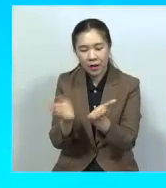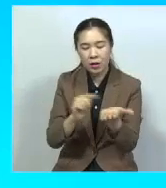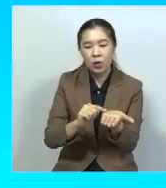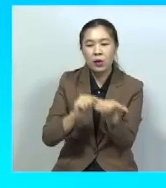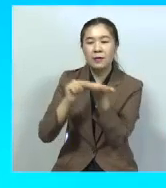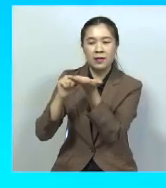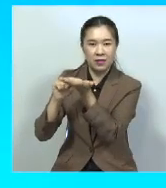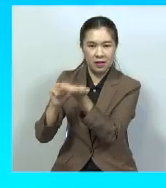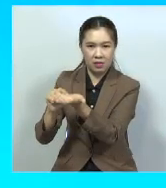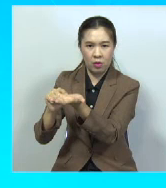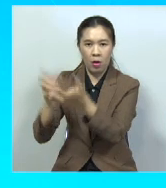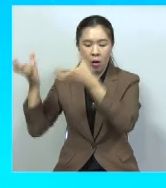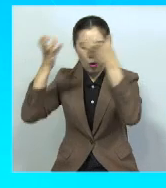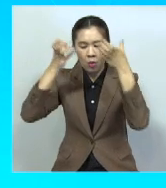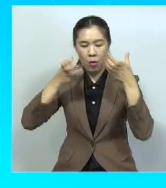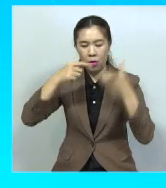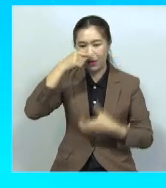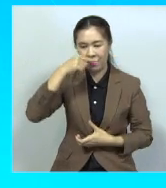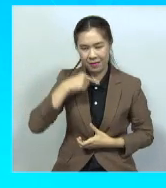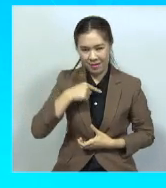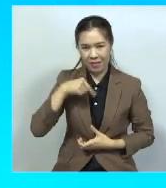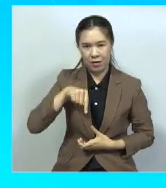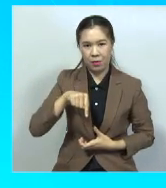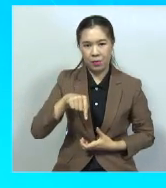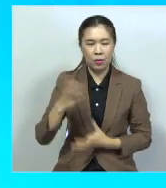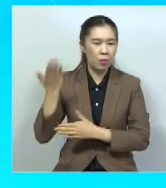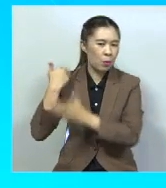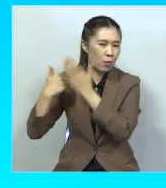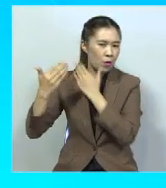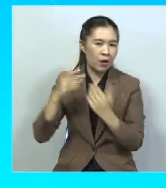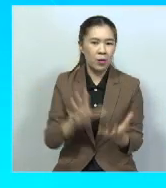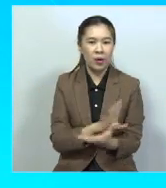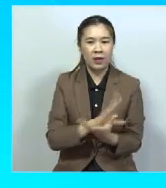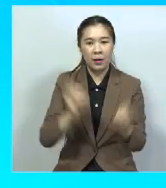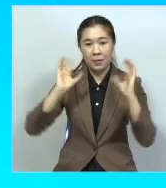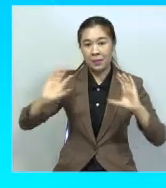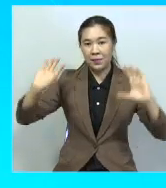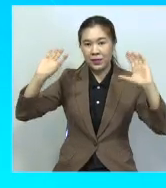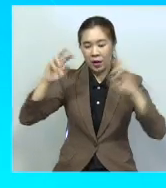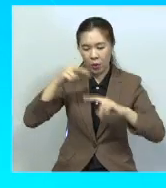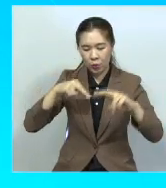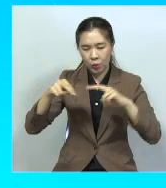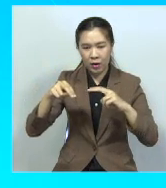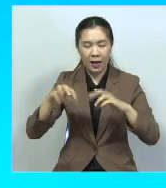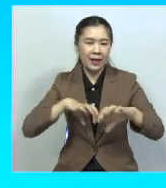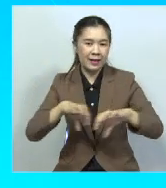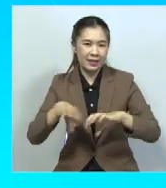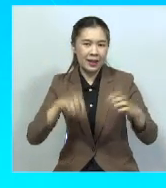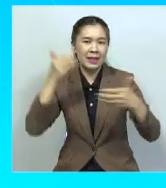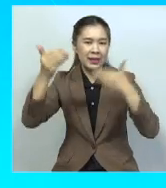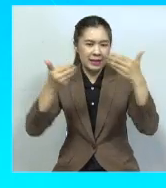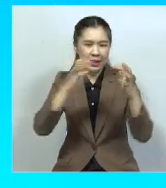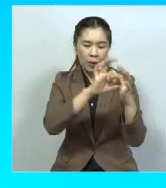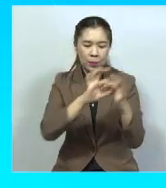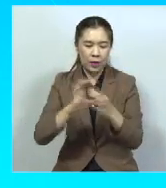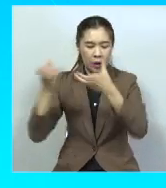สโกเพราะโขนถือว่าเป็นสมบัติของชาติไทยซึ่งรัฐบาลก็ได้มีการสืบสานเรื่องโขนและจัดกิจกรรมที่เกี่ยวข้องกับ